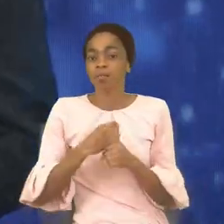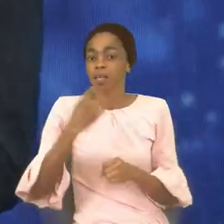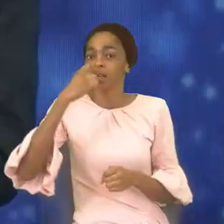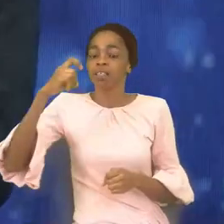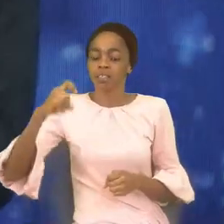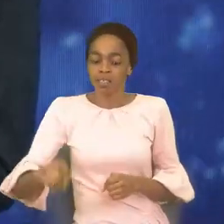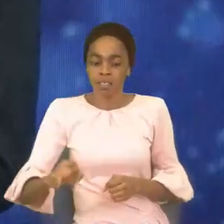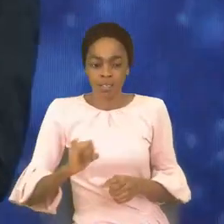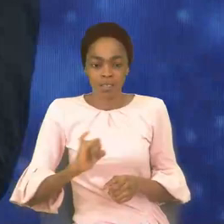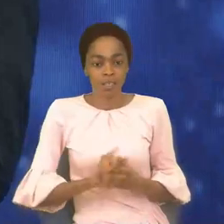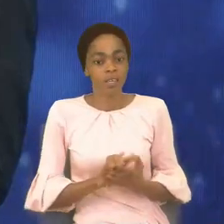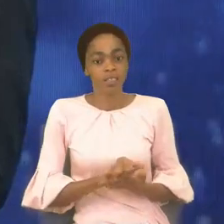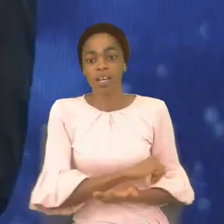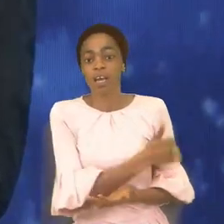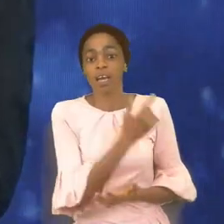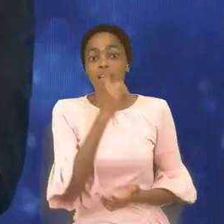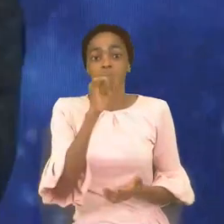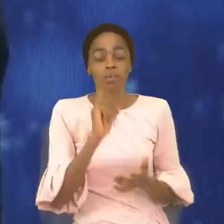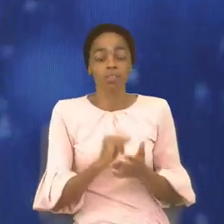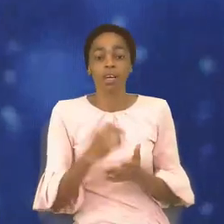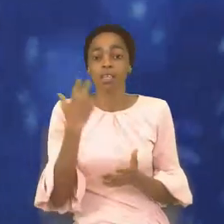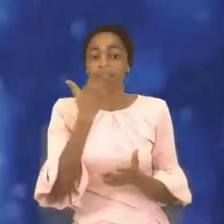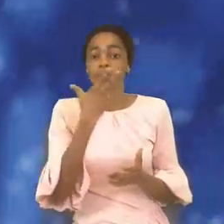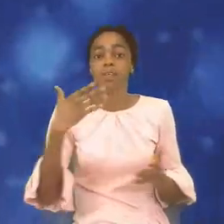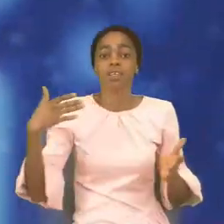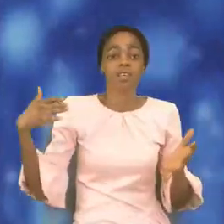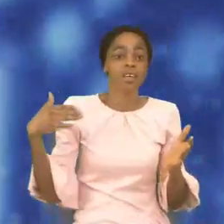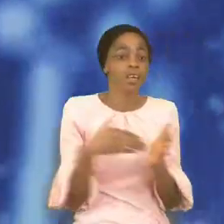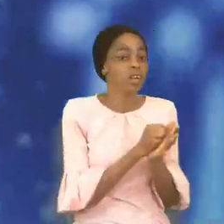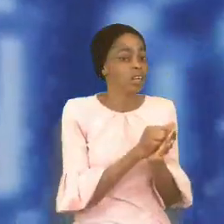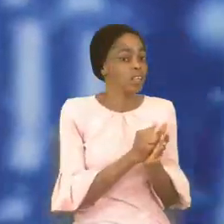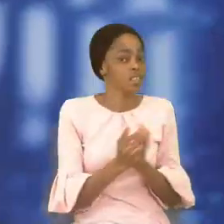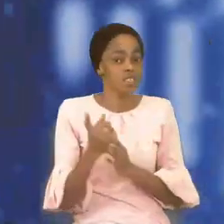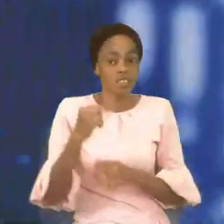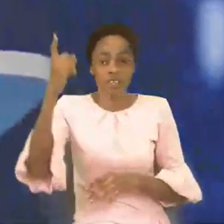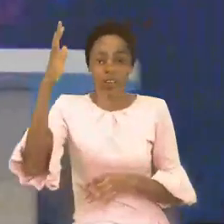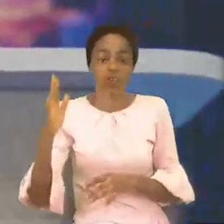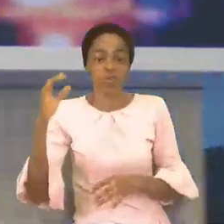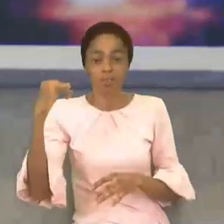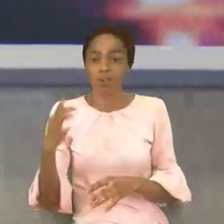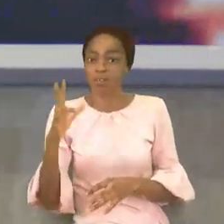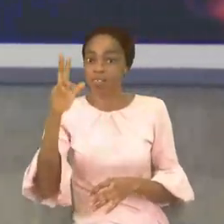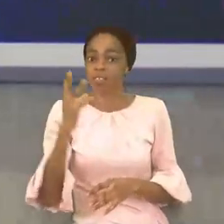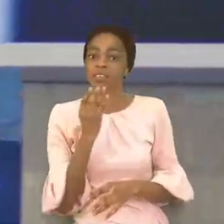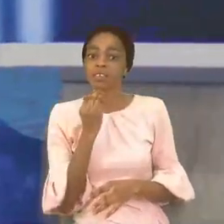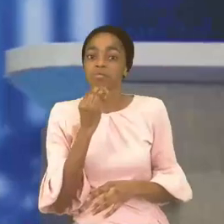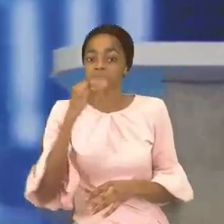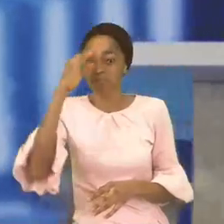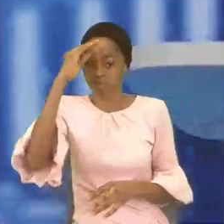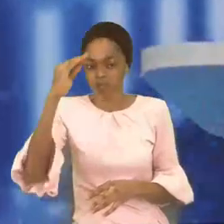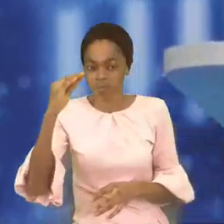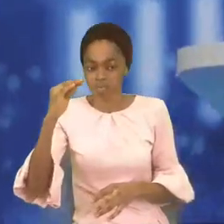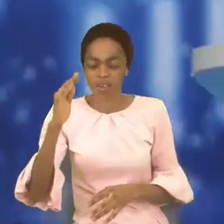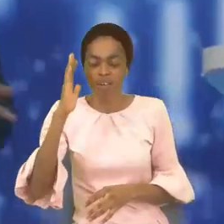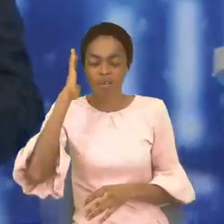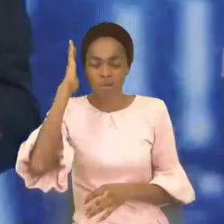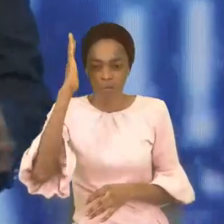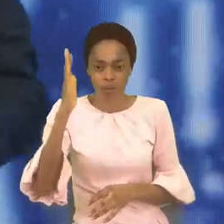décret. Quiconque parlera mal contre le Dieu de Shadrach, Meshach et Abednego